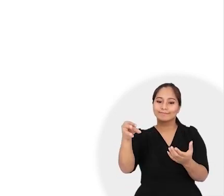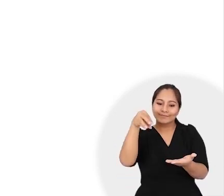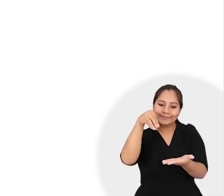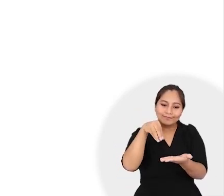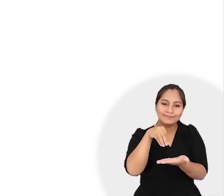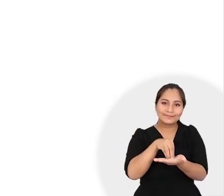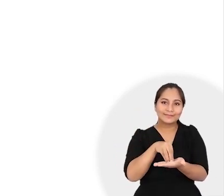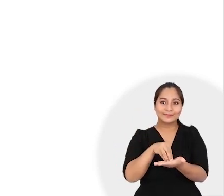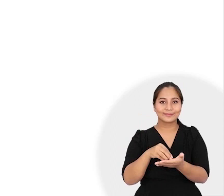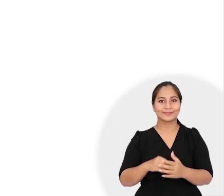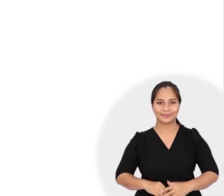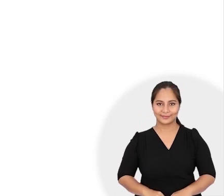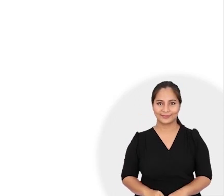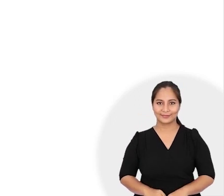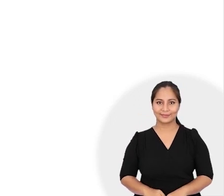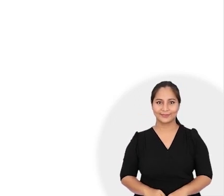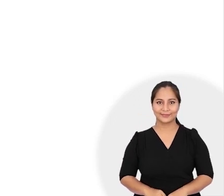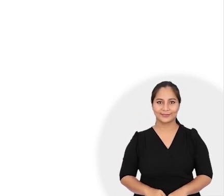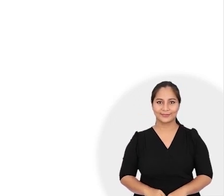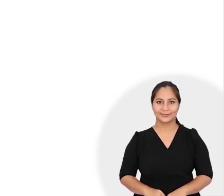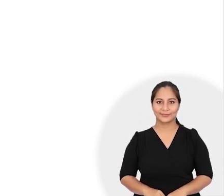ำว่าดินเบิ่งดู